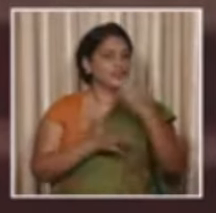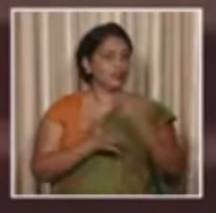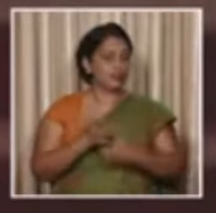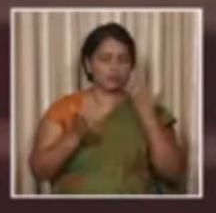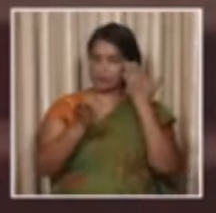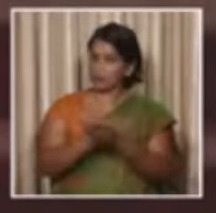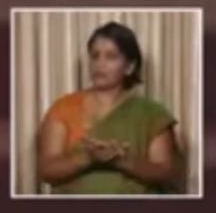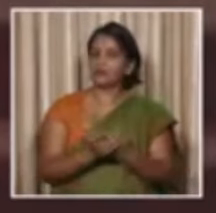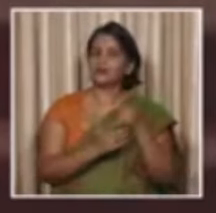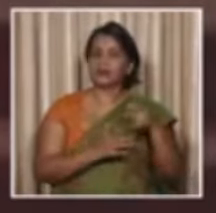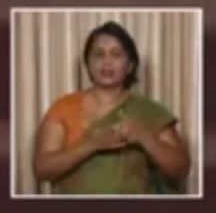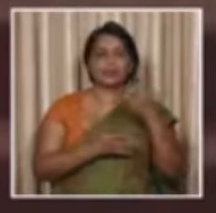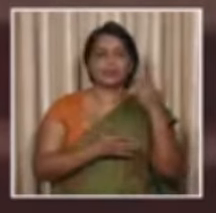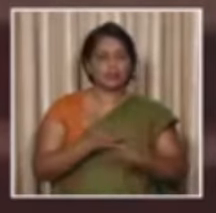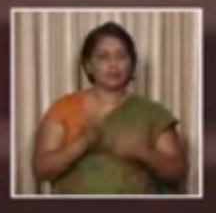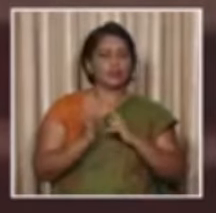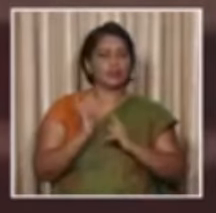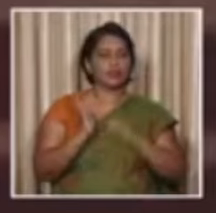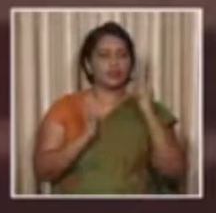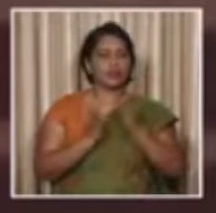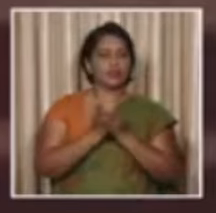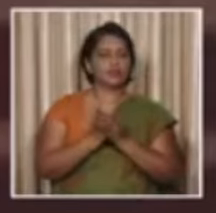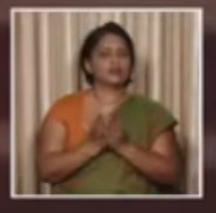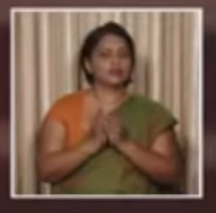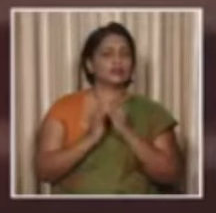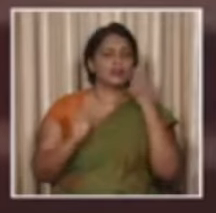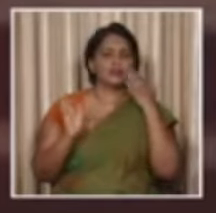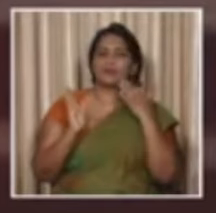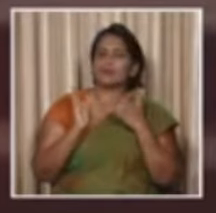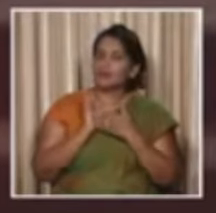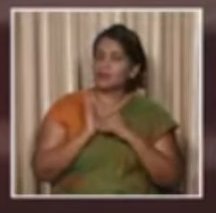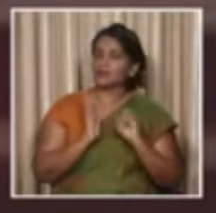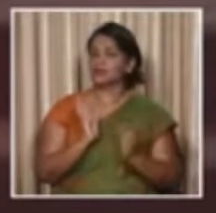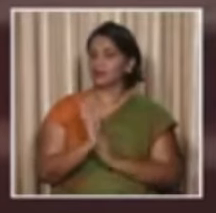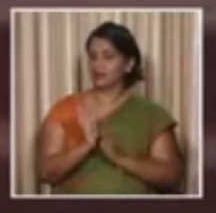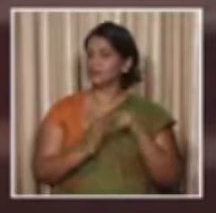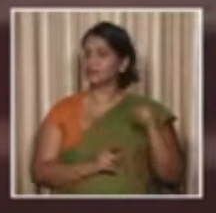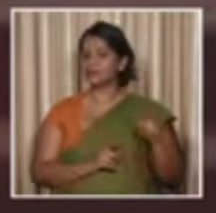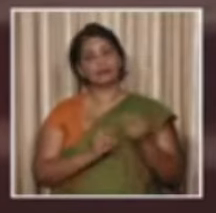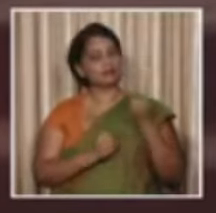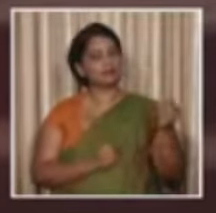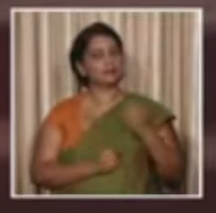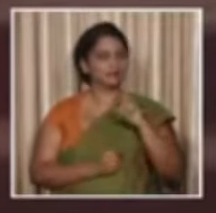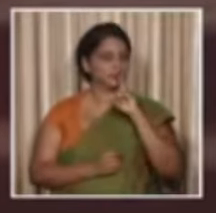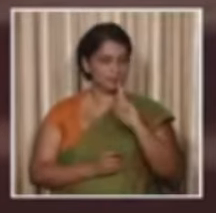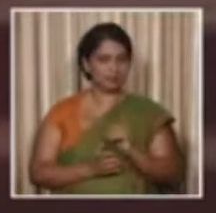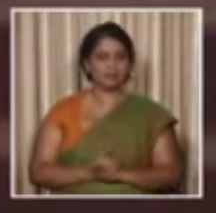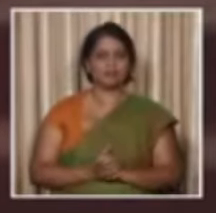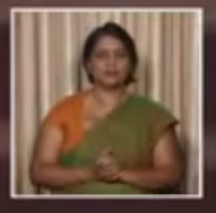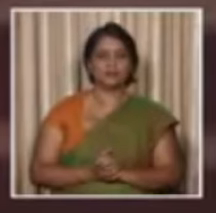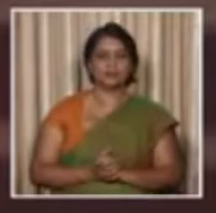ඉදිරිපත් කරමි මේ වාර්තාව ජාතික ආර්ථික භෞතික සැලසුම් පිළිබඳව ආංශික අධීක්ෂණ කාර්ක සභාව වෙත යොමු කළ යුතුයි මම යෝජනා